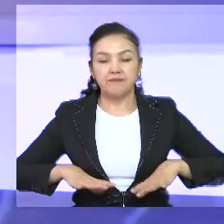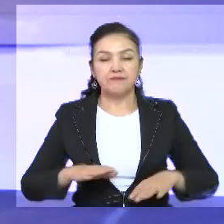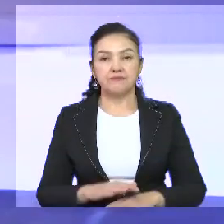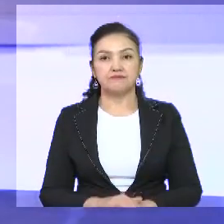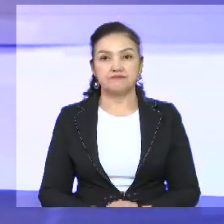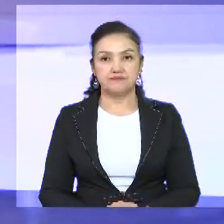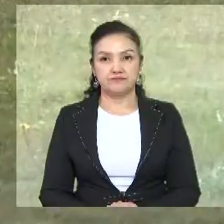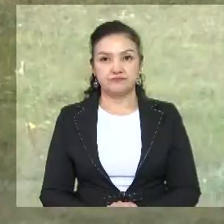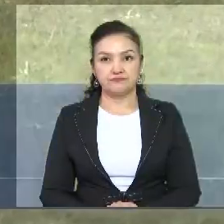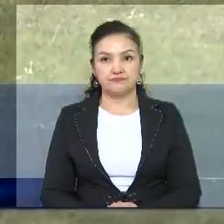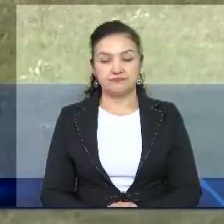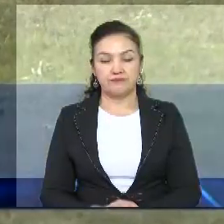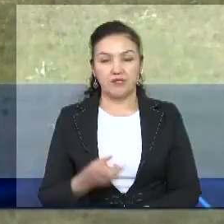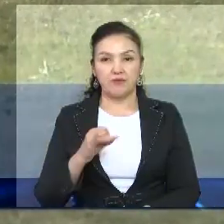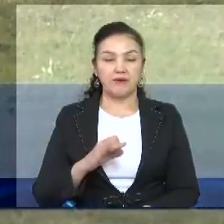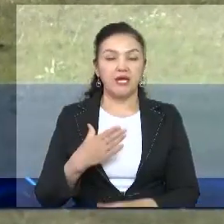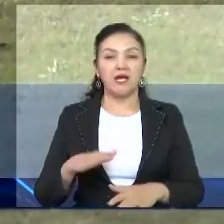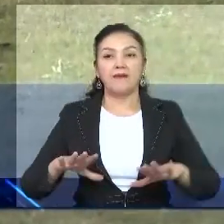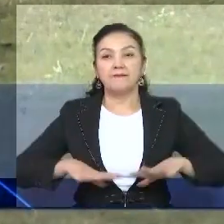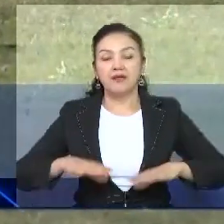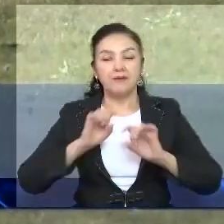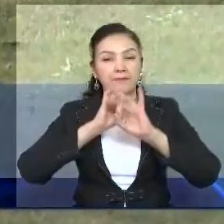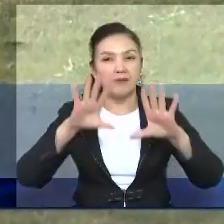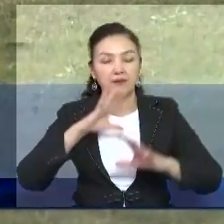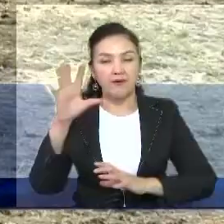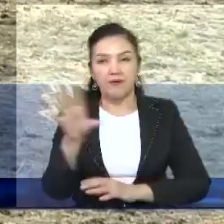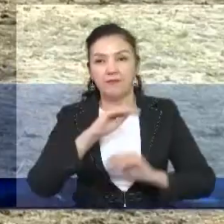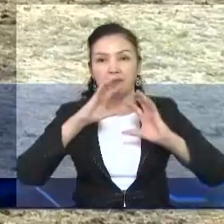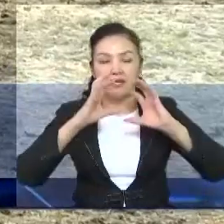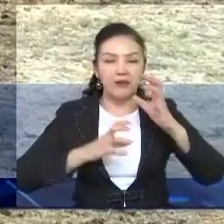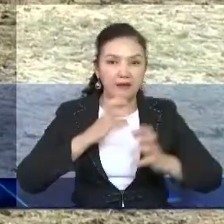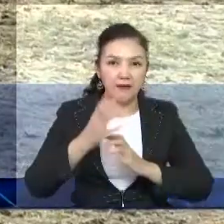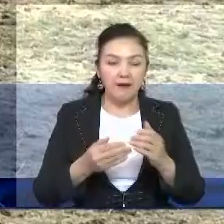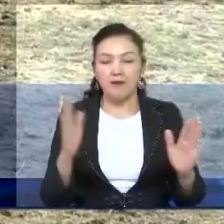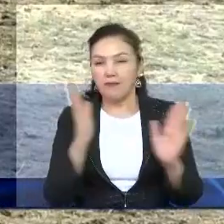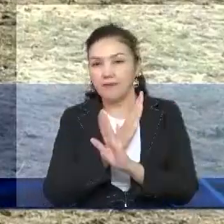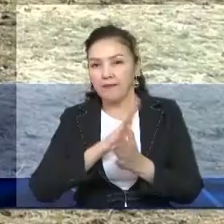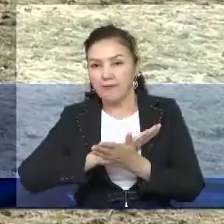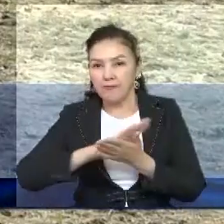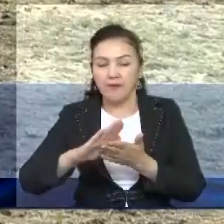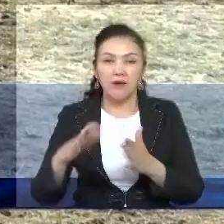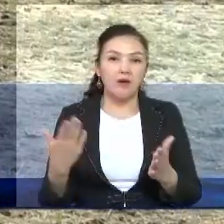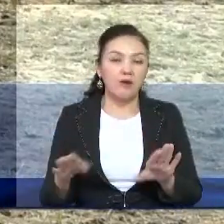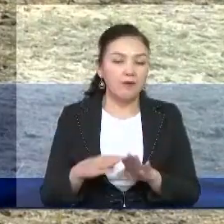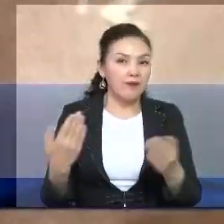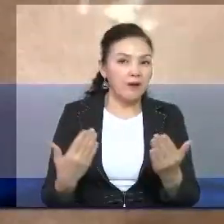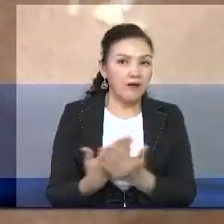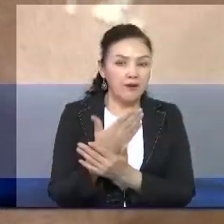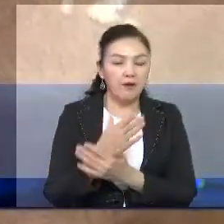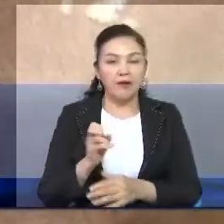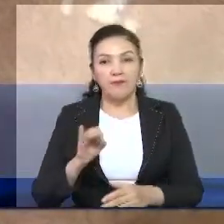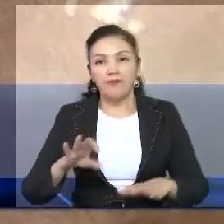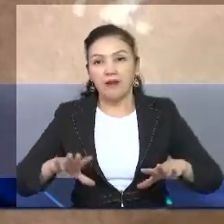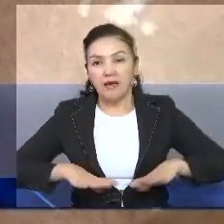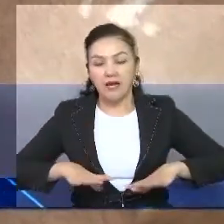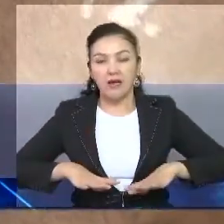парнокопытных. Мугалжарская порода лошадей известна всему миру. В первую очередь своей экологичностью, ведь для создания нового племени